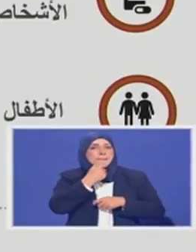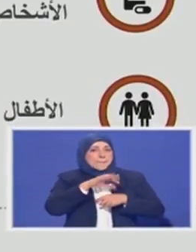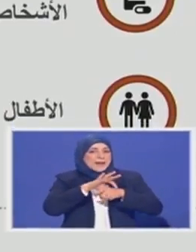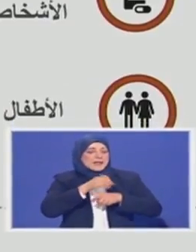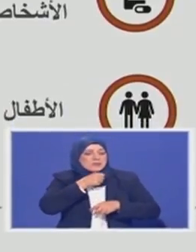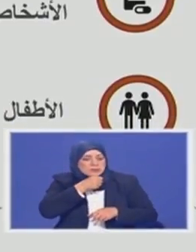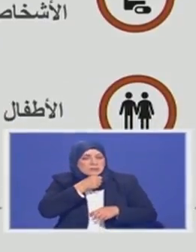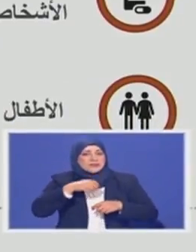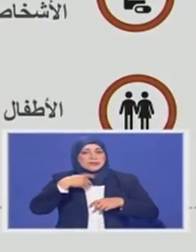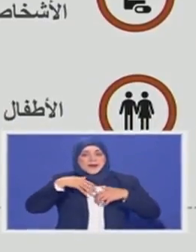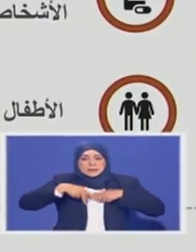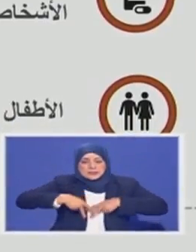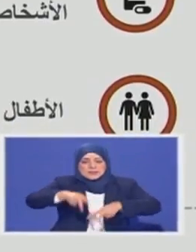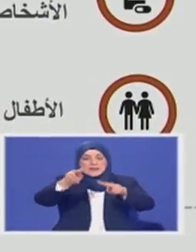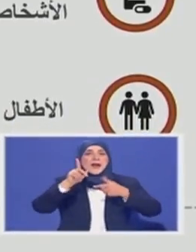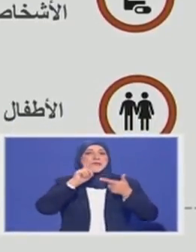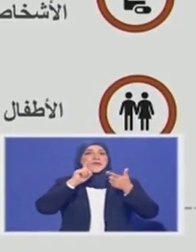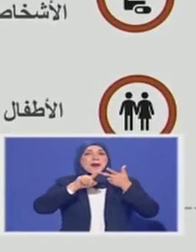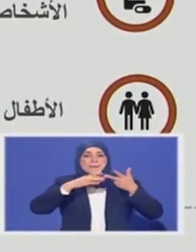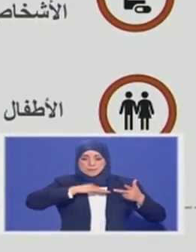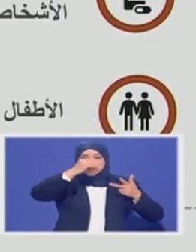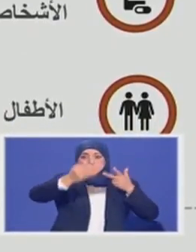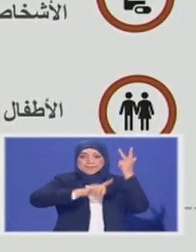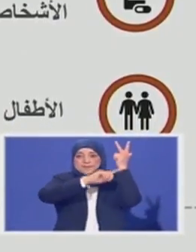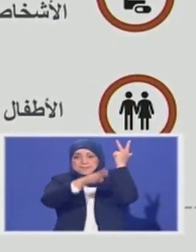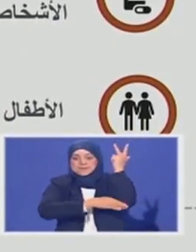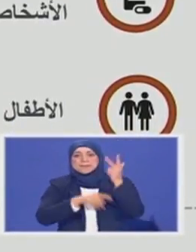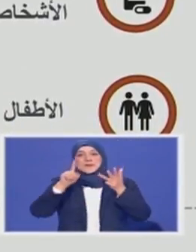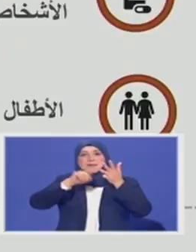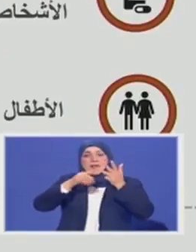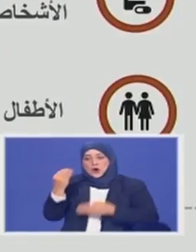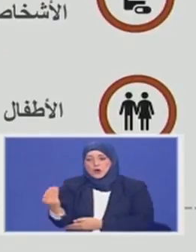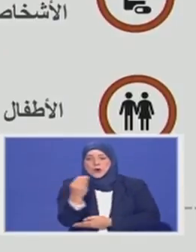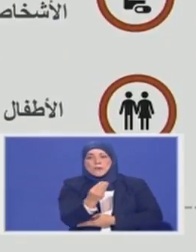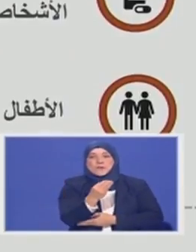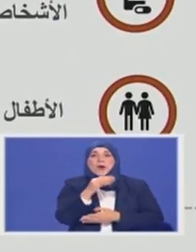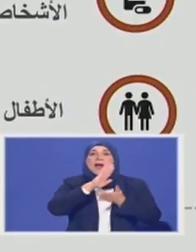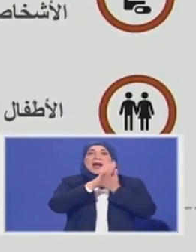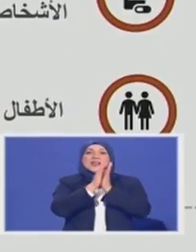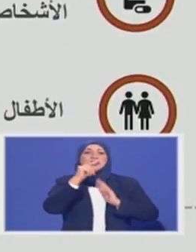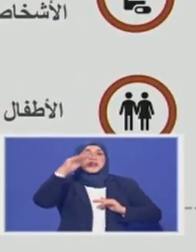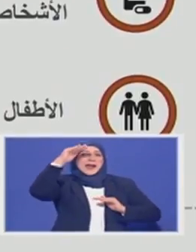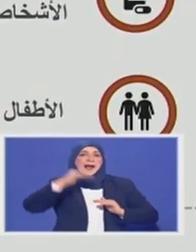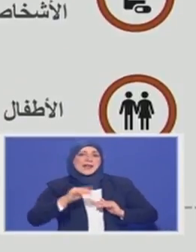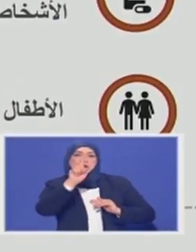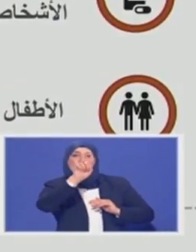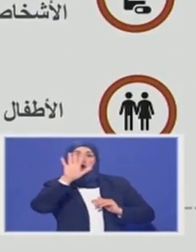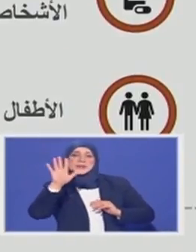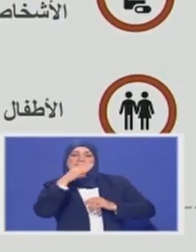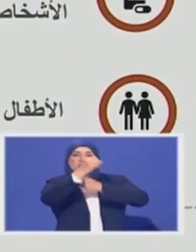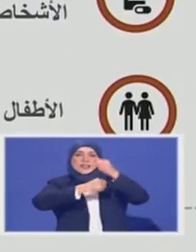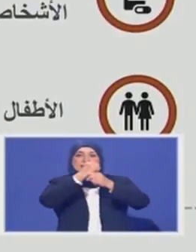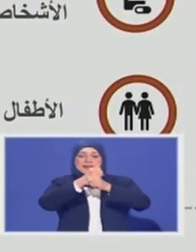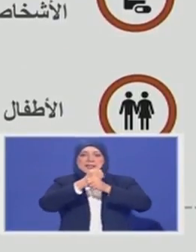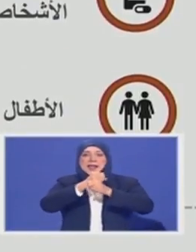هذه النساء الحوامل والأطفال اللي أقل من 15 سنة، هذوما الفئات